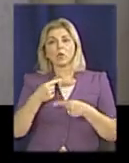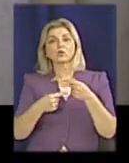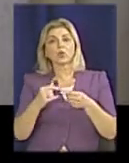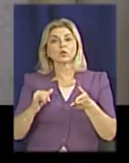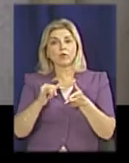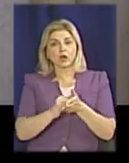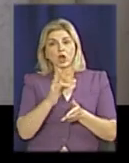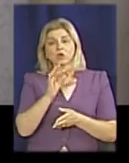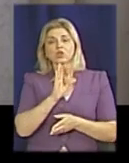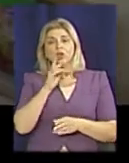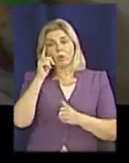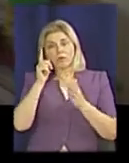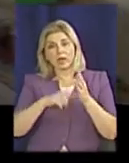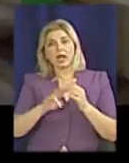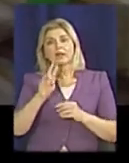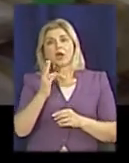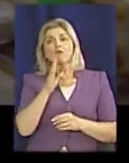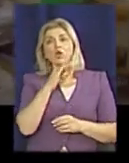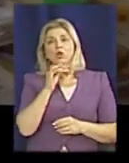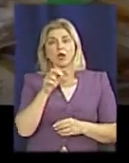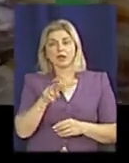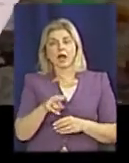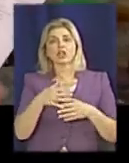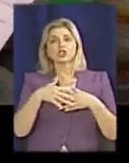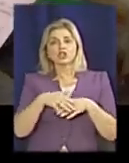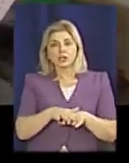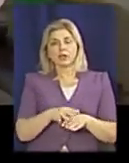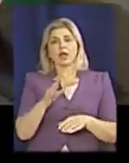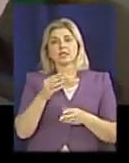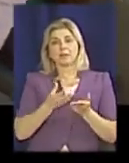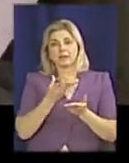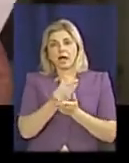але жінка запевняє, що Миколаївводоканал нараховує її сплату за